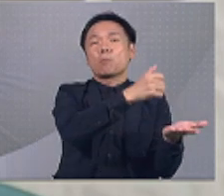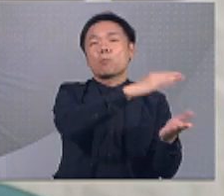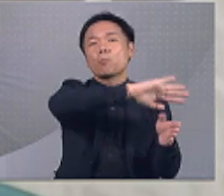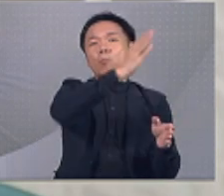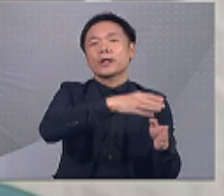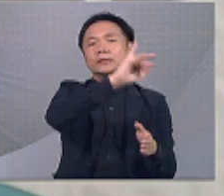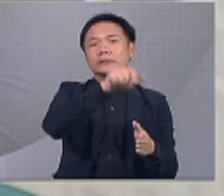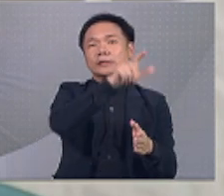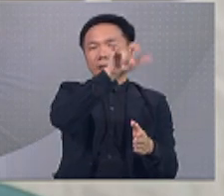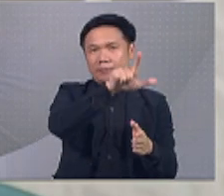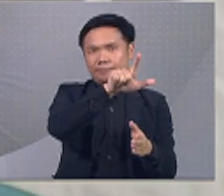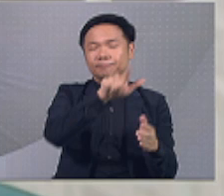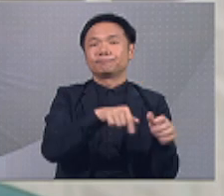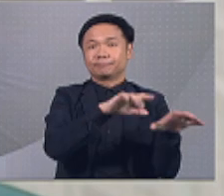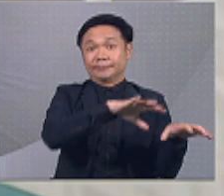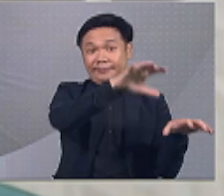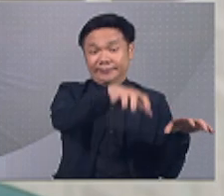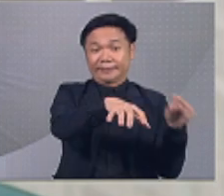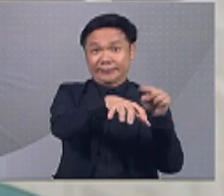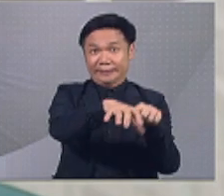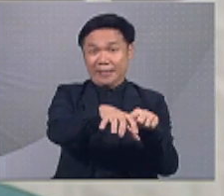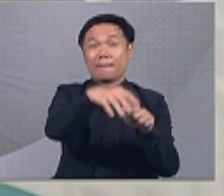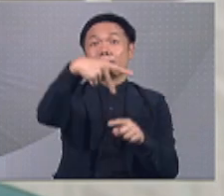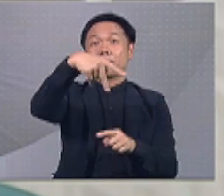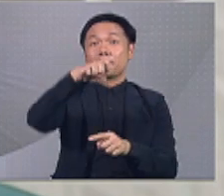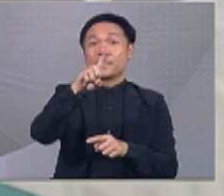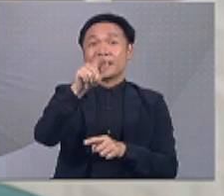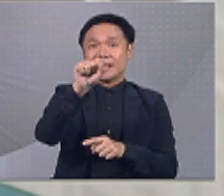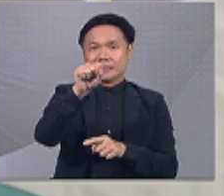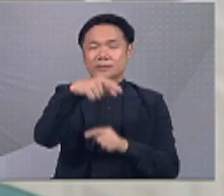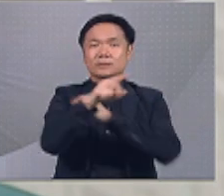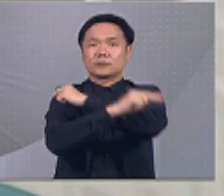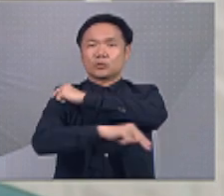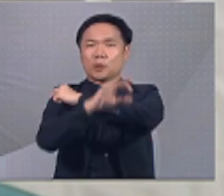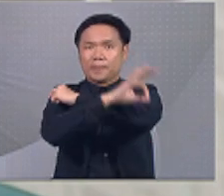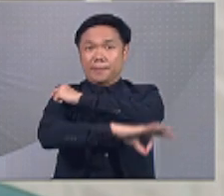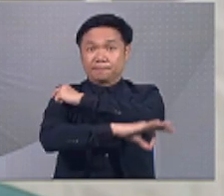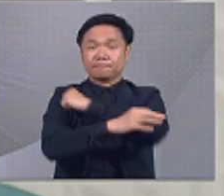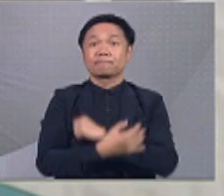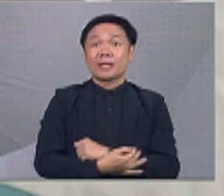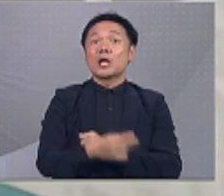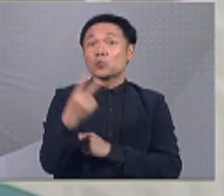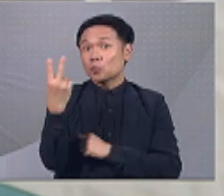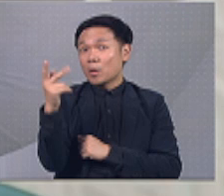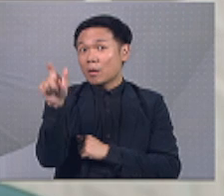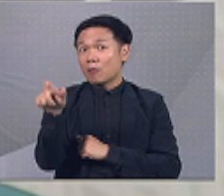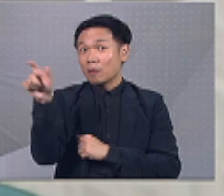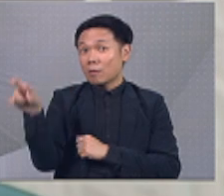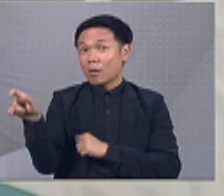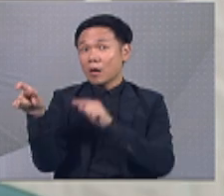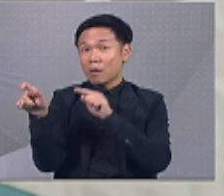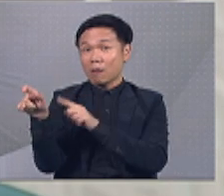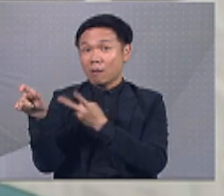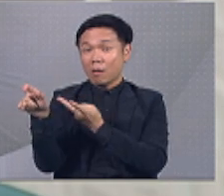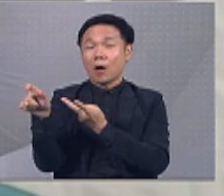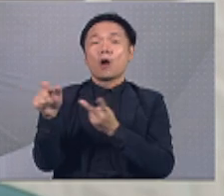36 Chase Day class the pedas menggigit Milan Hanya dua Chase adalah adalah dikalangan warga